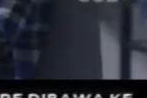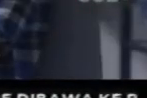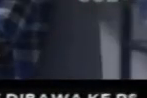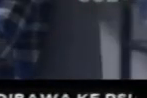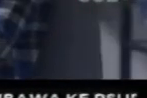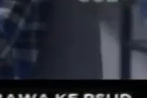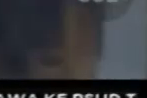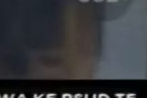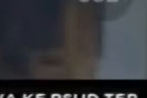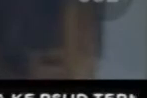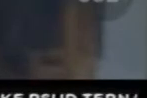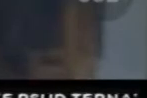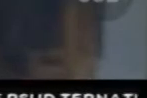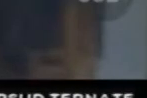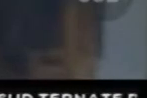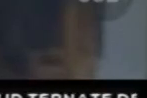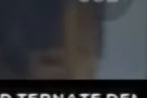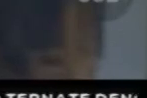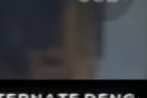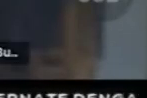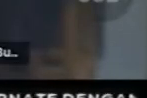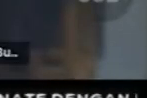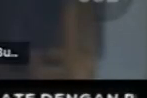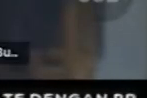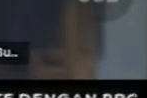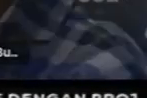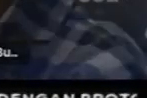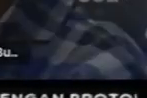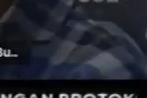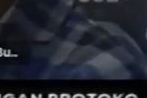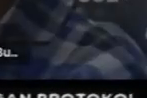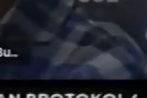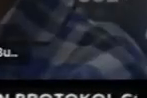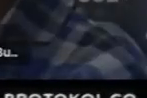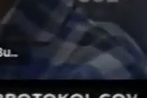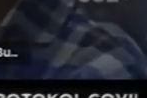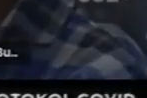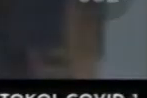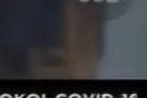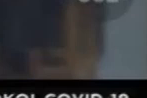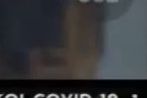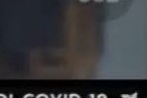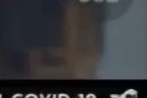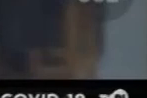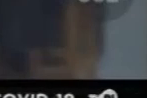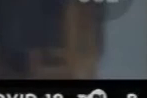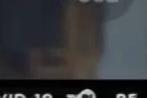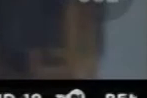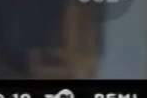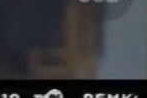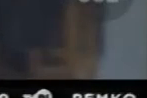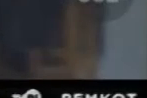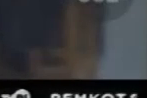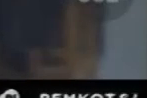pulang. Loh, masa Lebaran nggak pulang? Bagus pulangnya nunggu virus corona selesai dulu ya, Bu. Ya makanya kamu